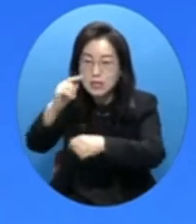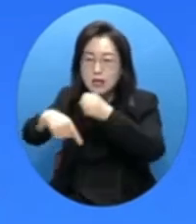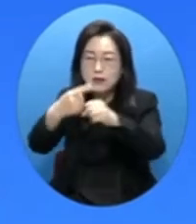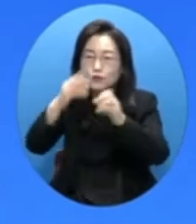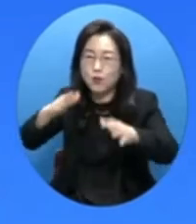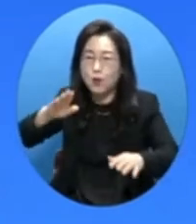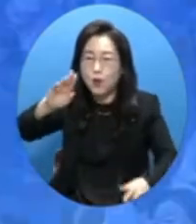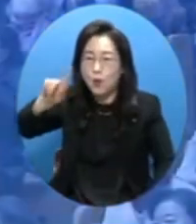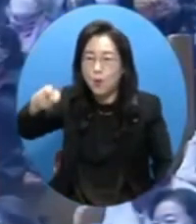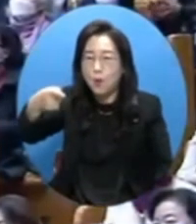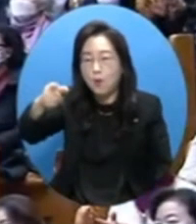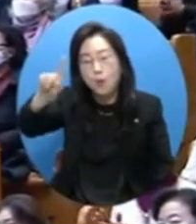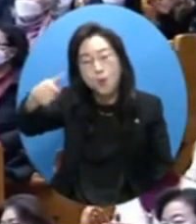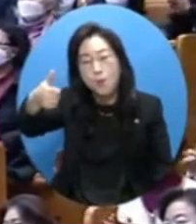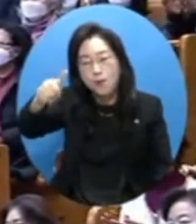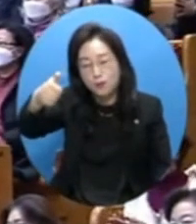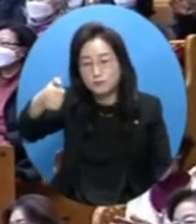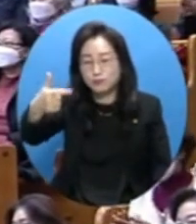성장하게 됐습니다 할렐루야